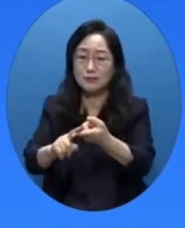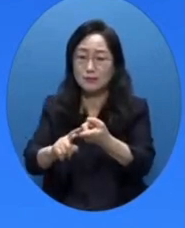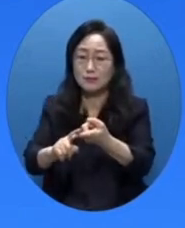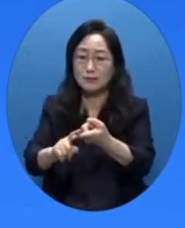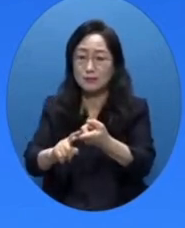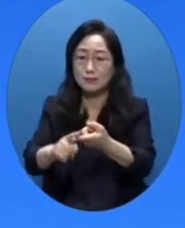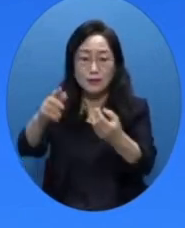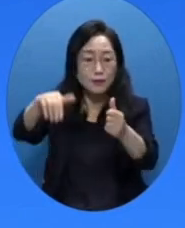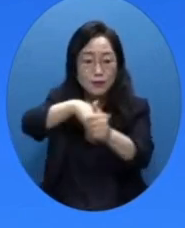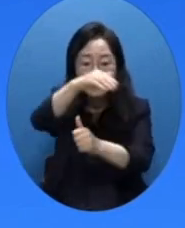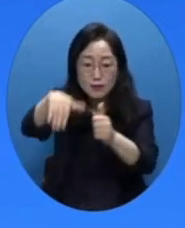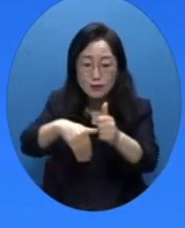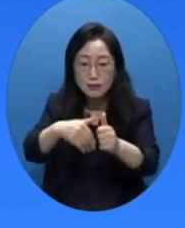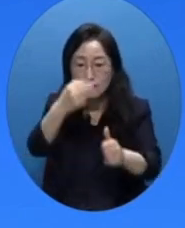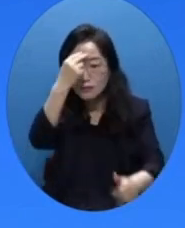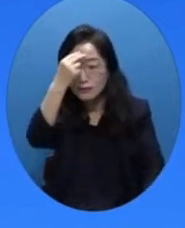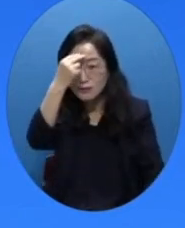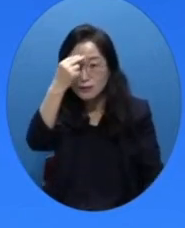환경의 어려움은